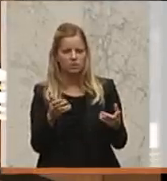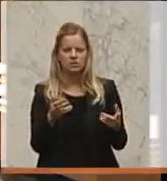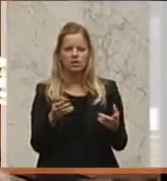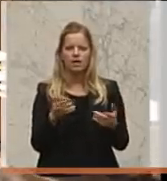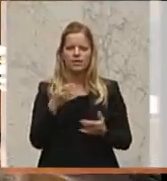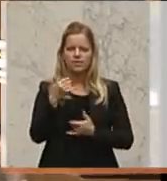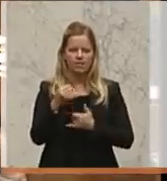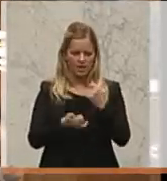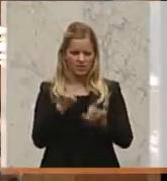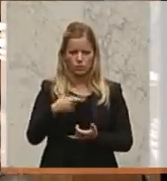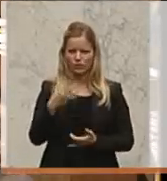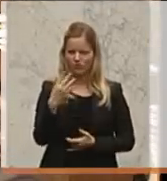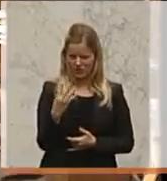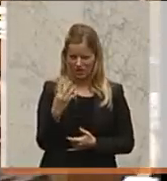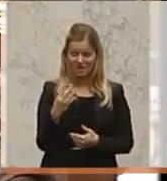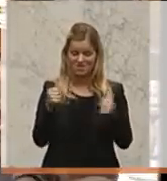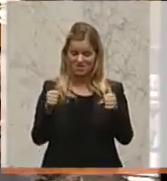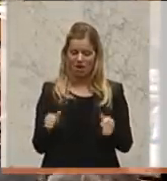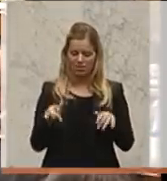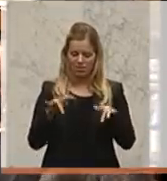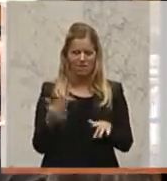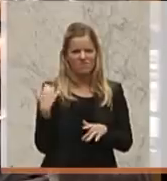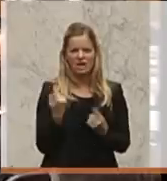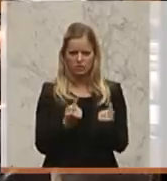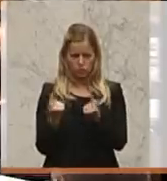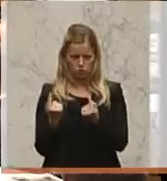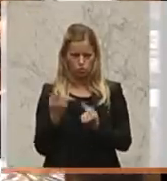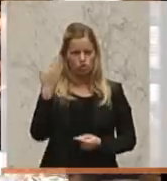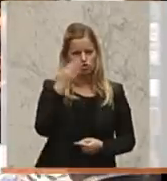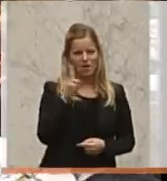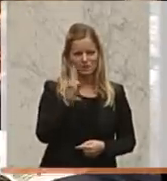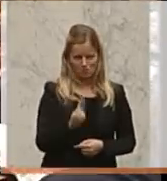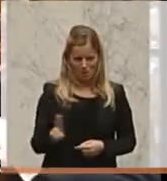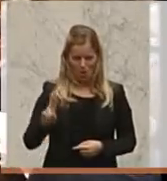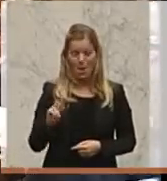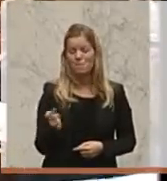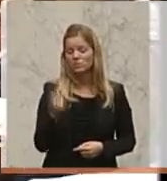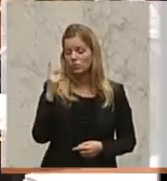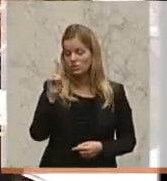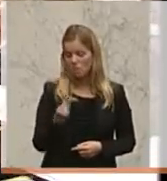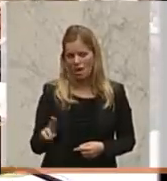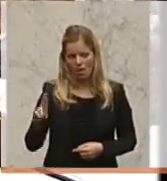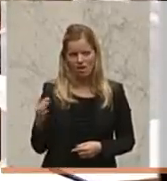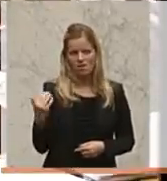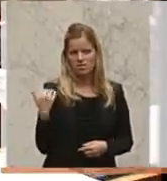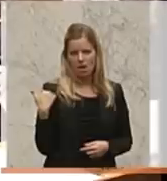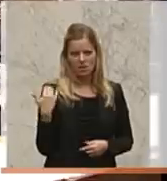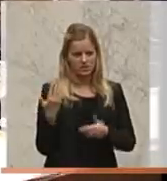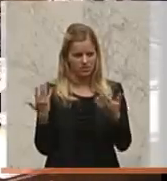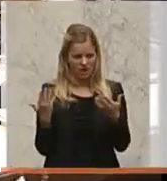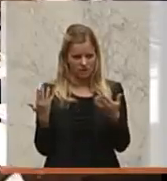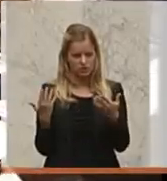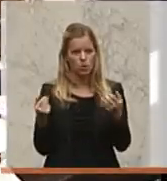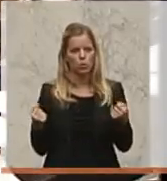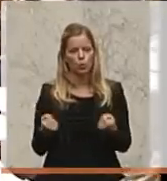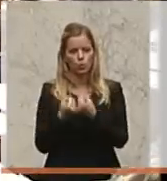2004. Folgende Situation war, Schwarz-Blau und in erster Linie Blau hat damals die Unfallrenten